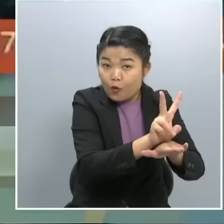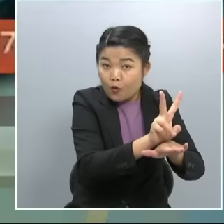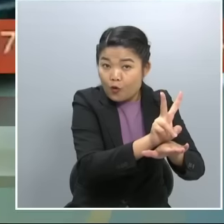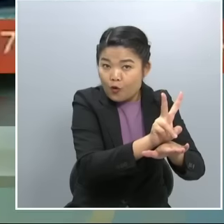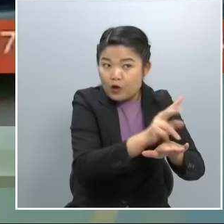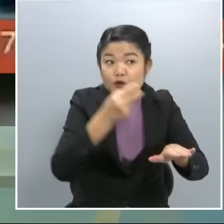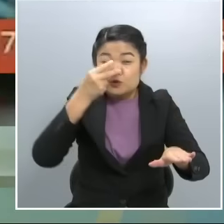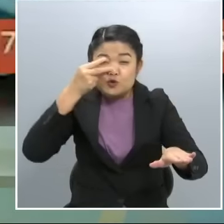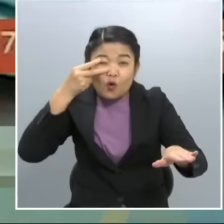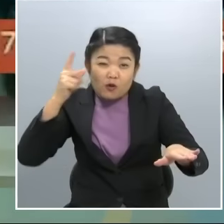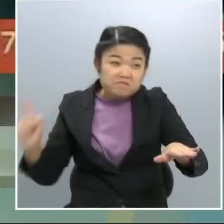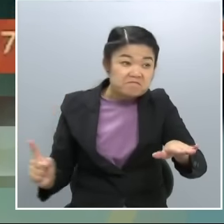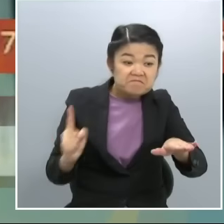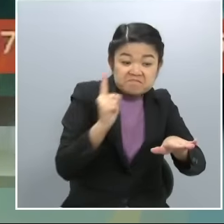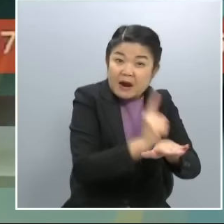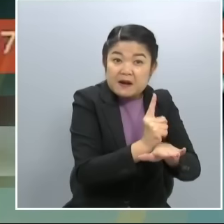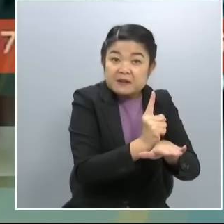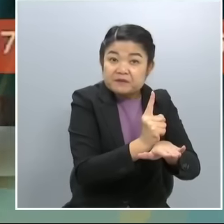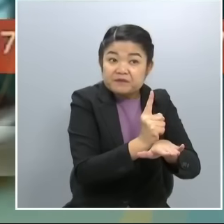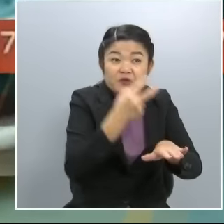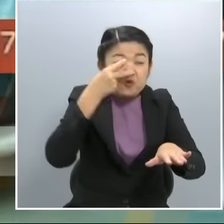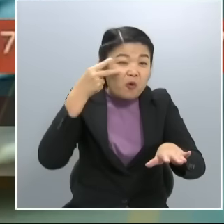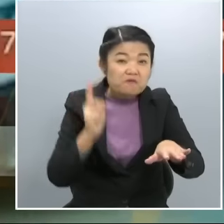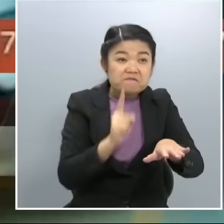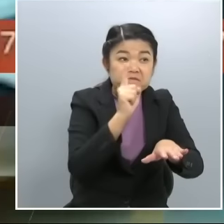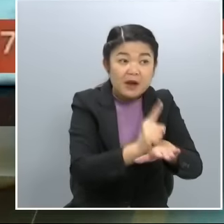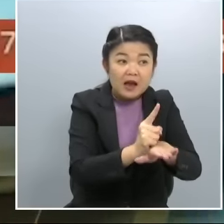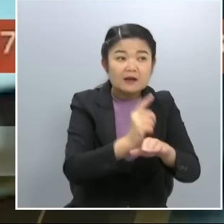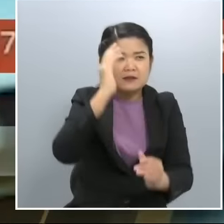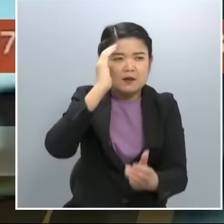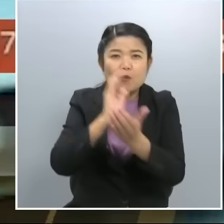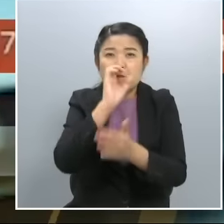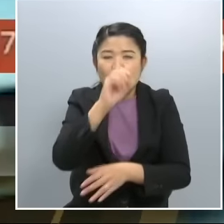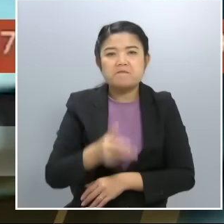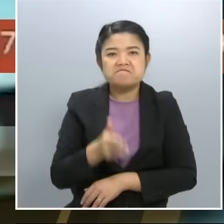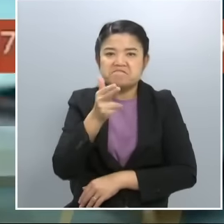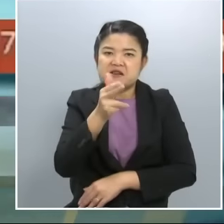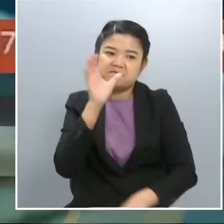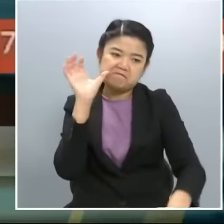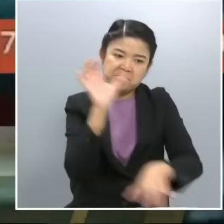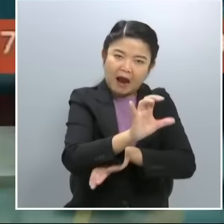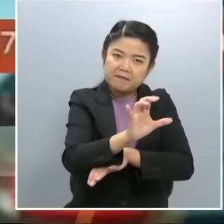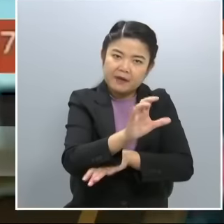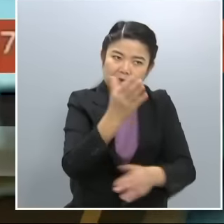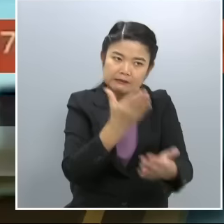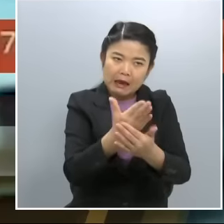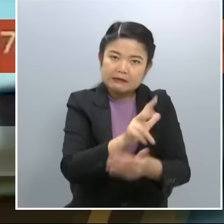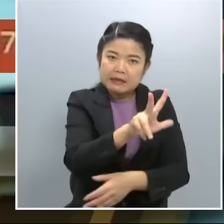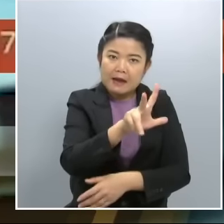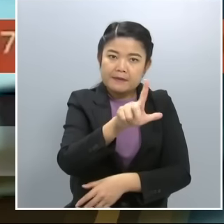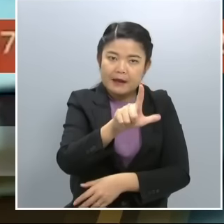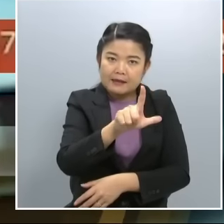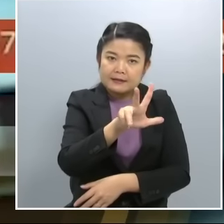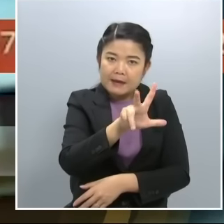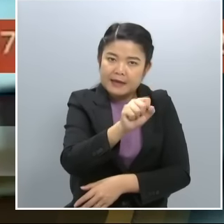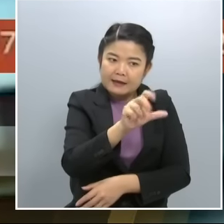รถแล้วต่อมาทราบจากตำรวจว่าใช้ปืนขู่ในรถเอาเงิน 3ล้านออก